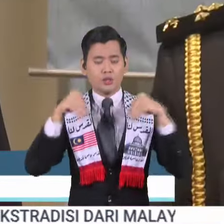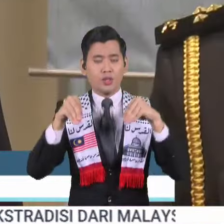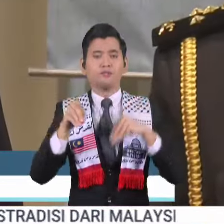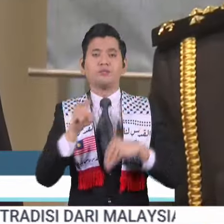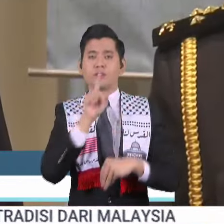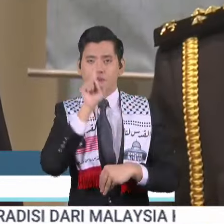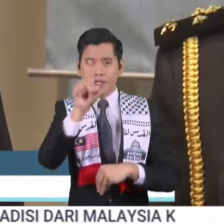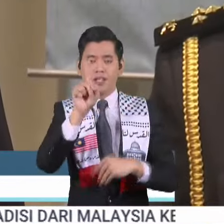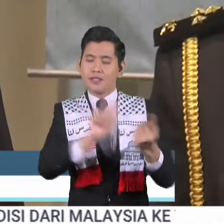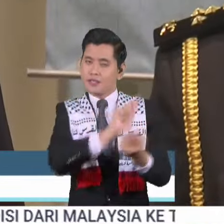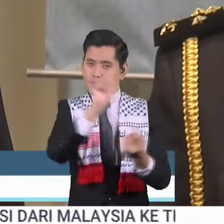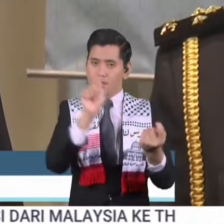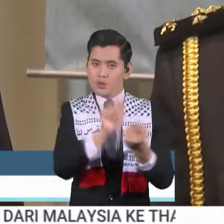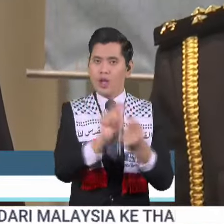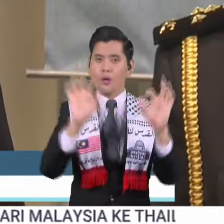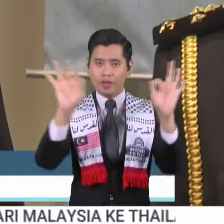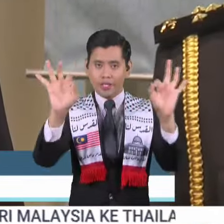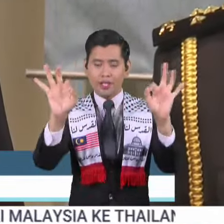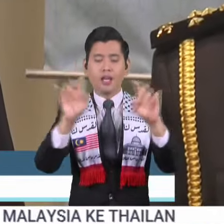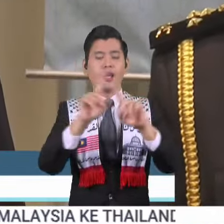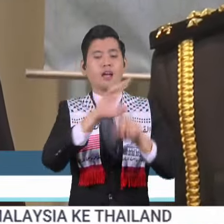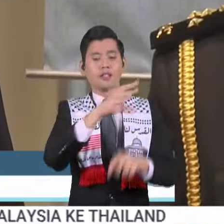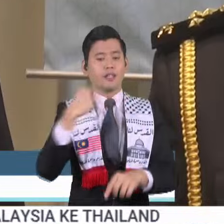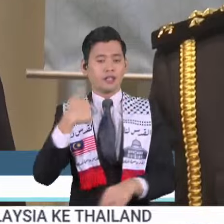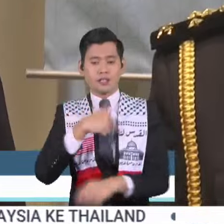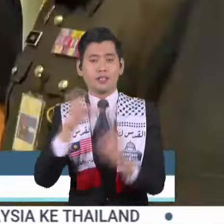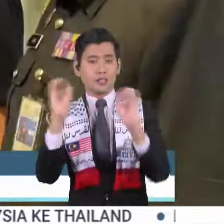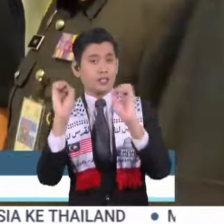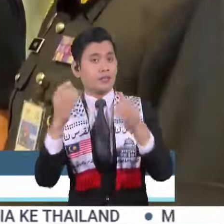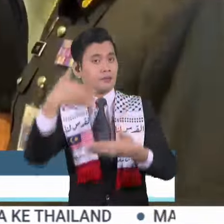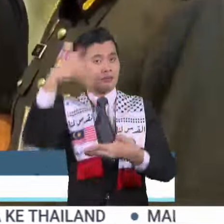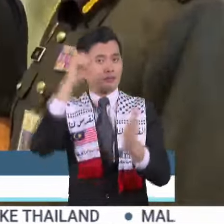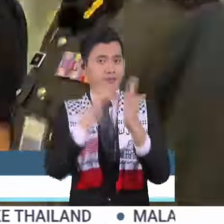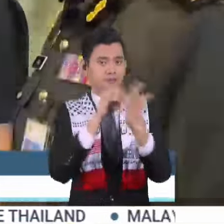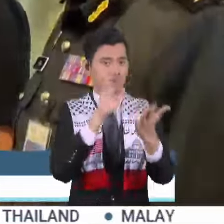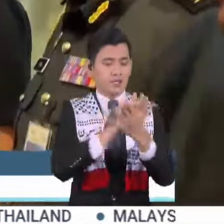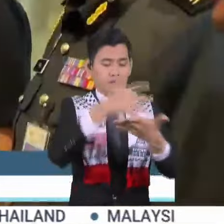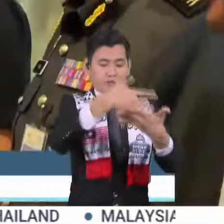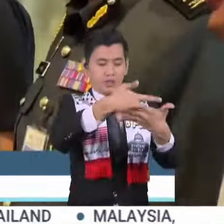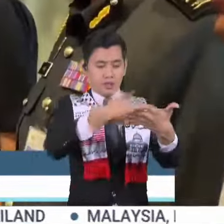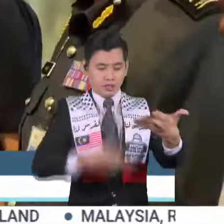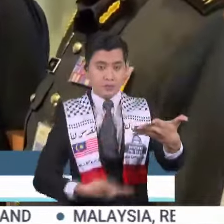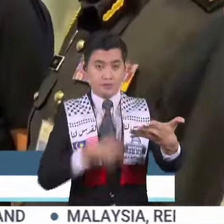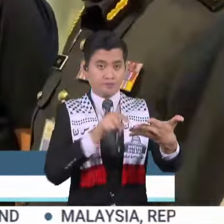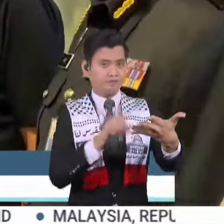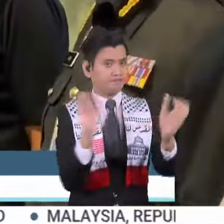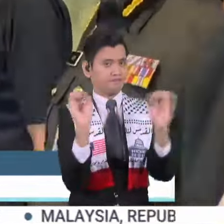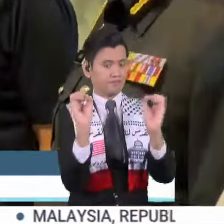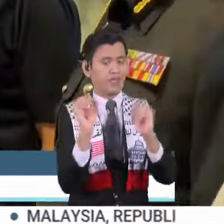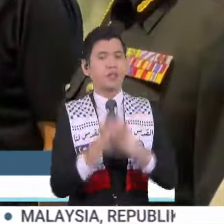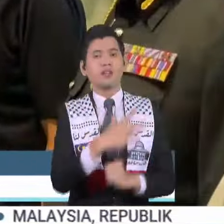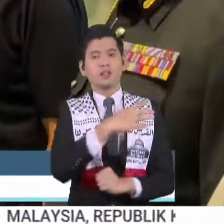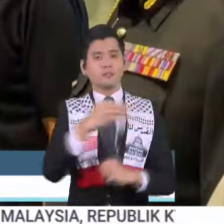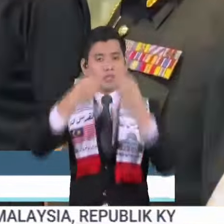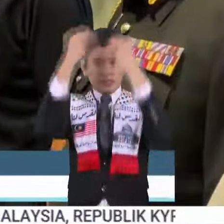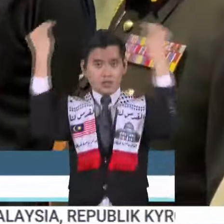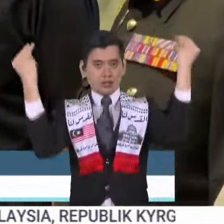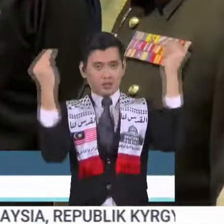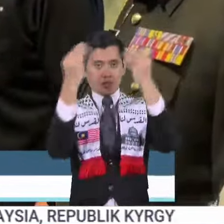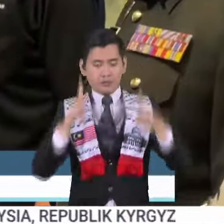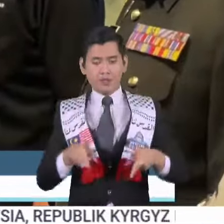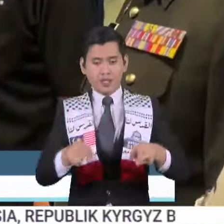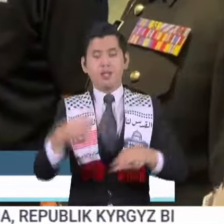adalah stabil dan kita tidak masukkan dalam senarai ini. Beliau berkata demikian pada majlis